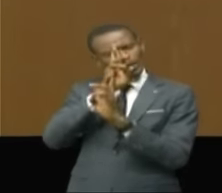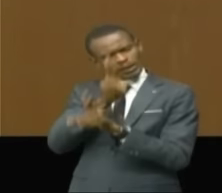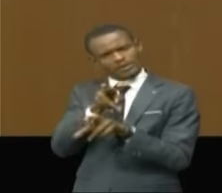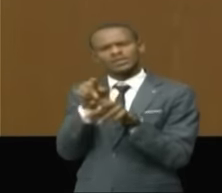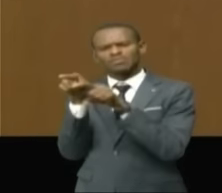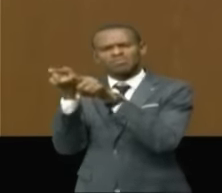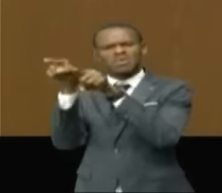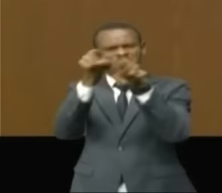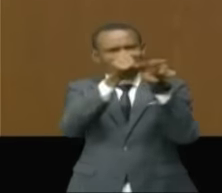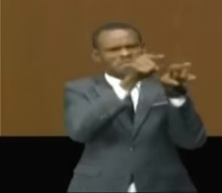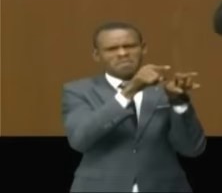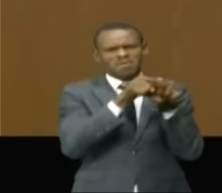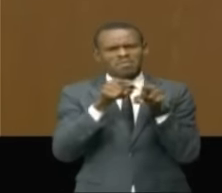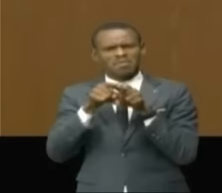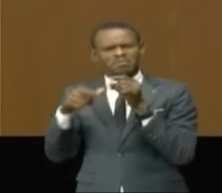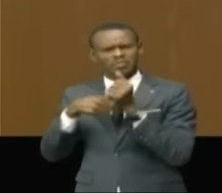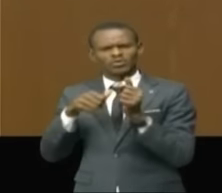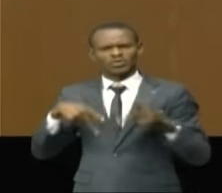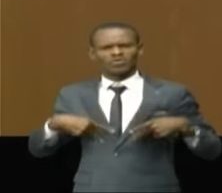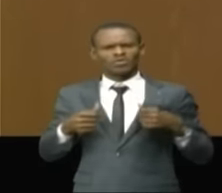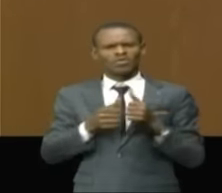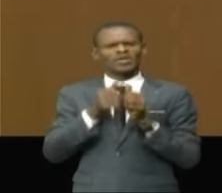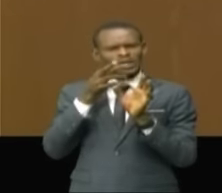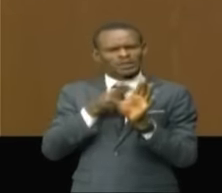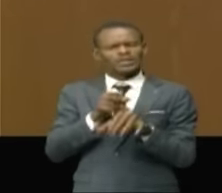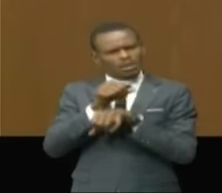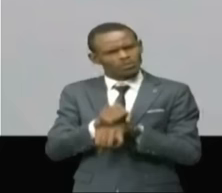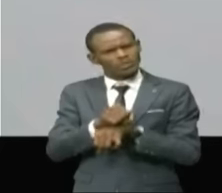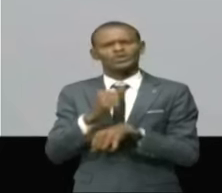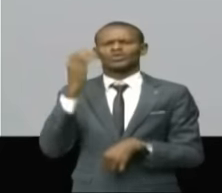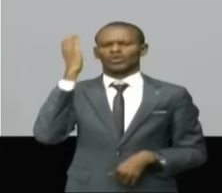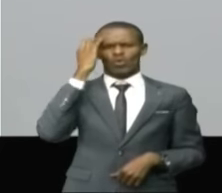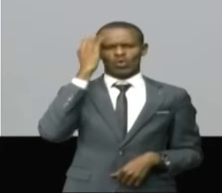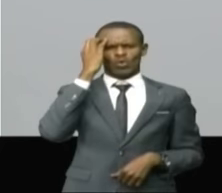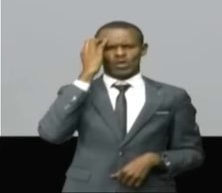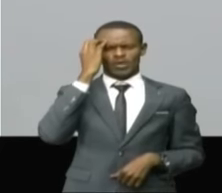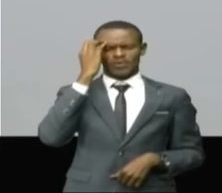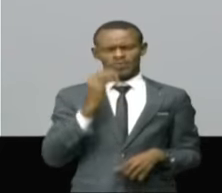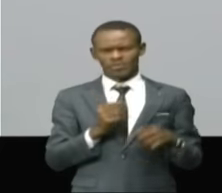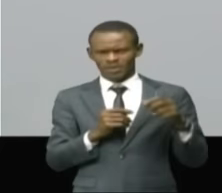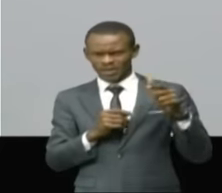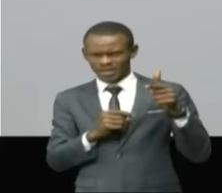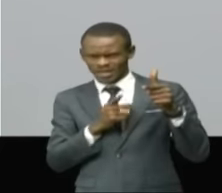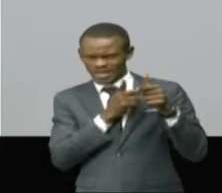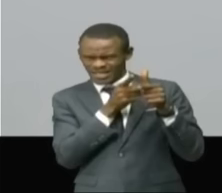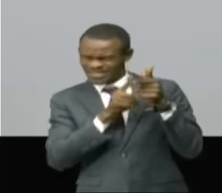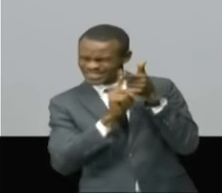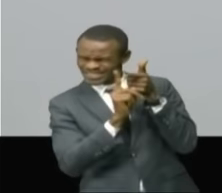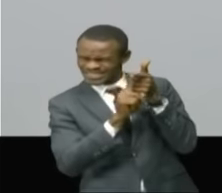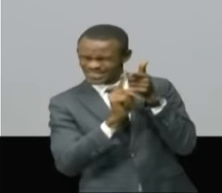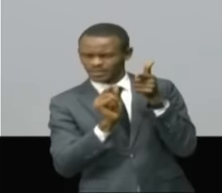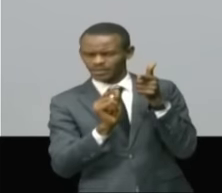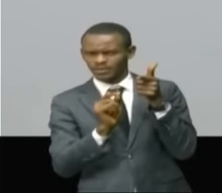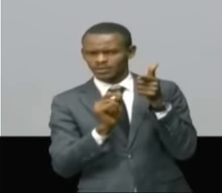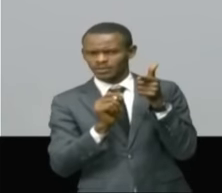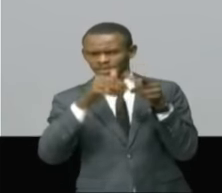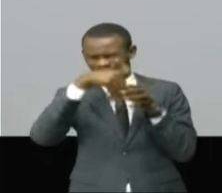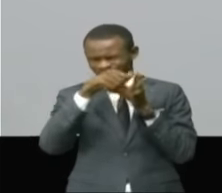vivant avec handicap classiquement reconnues. 2. L'obligation